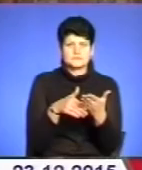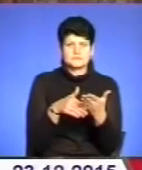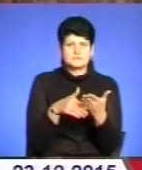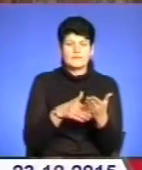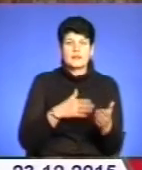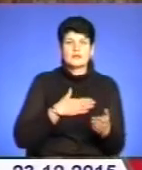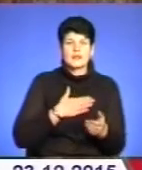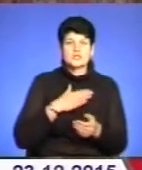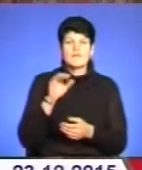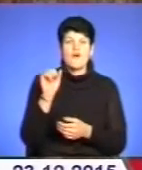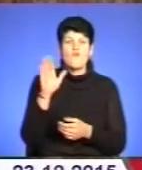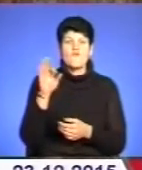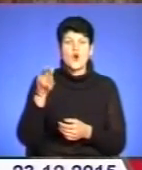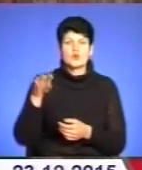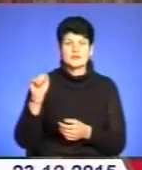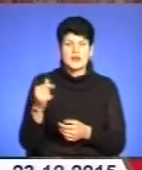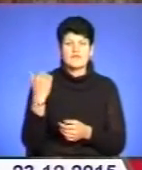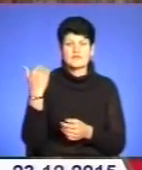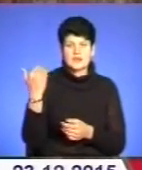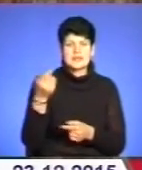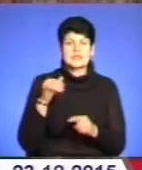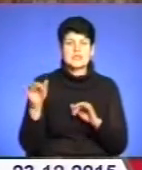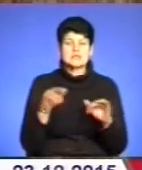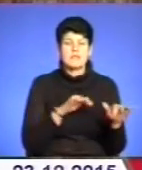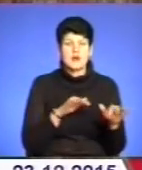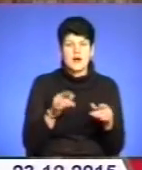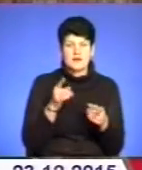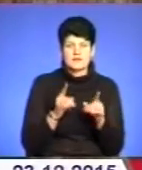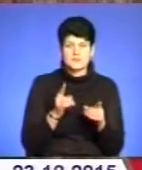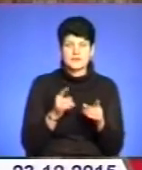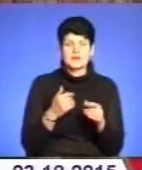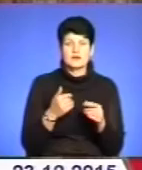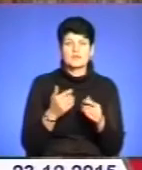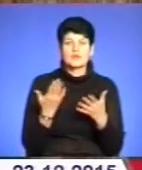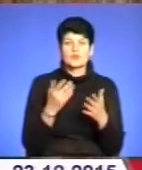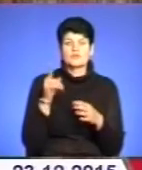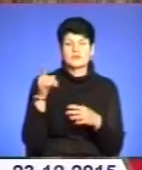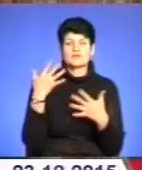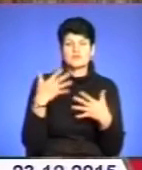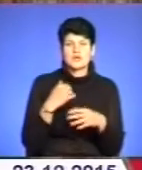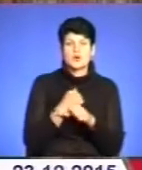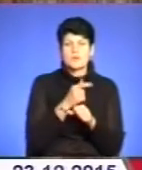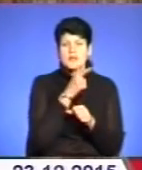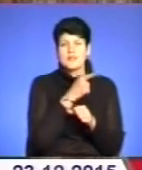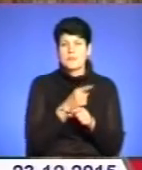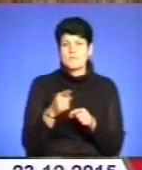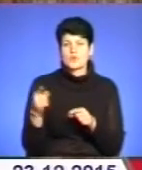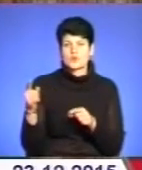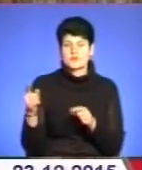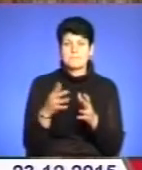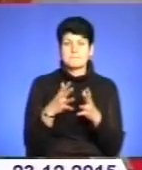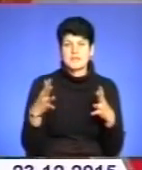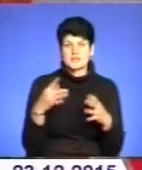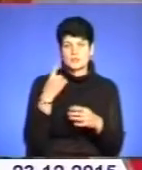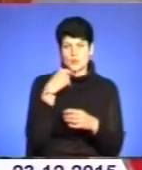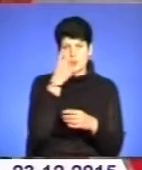нашим волонтерам в їхній справі, яку вони вже роблять на протязі більше року.